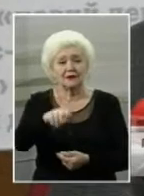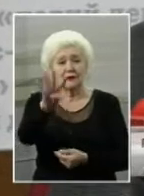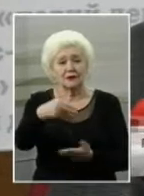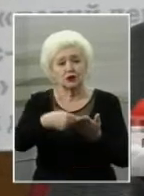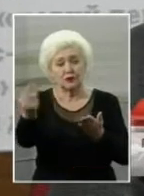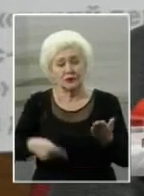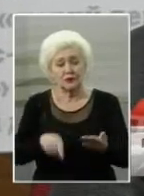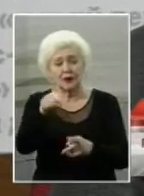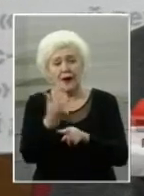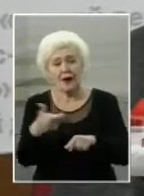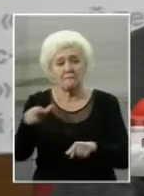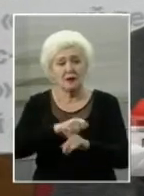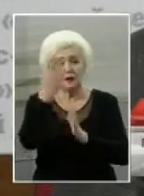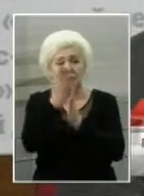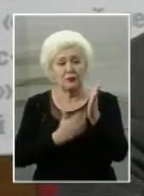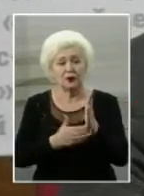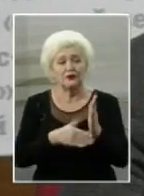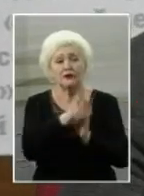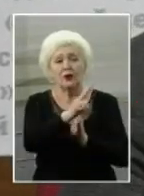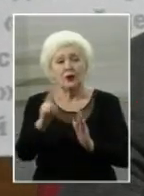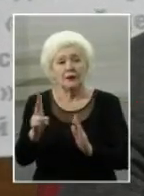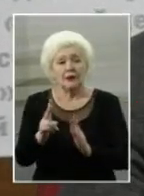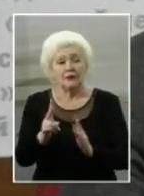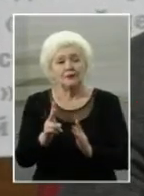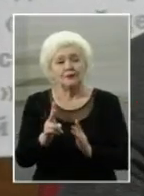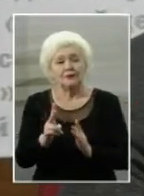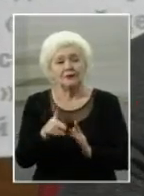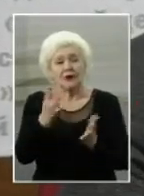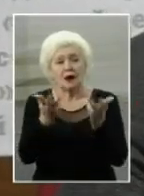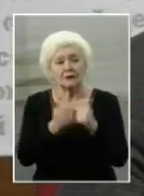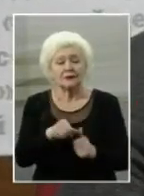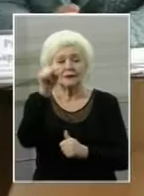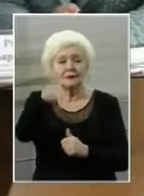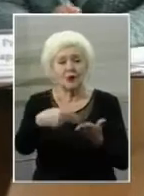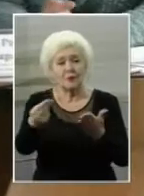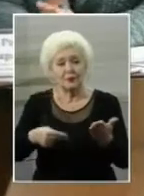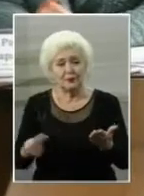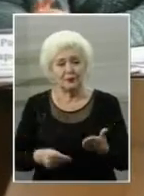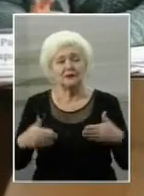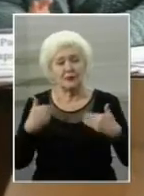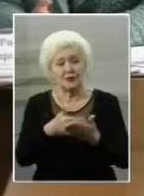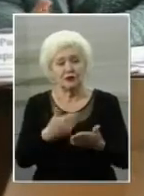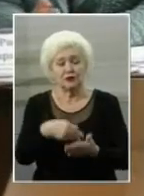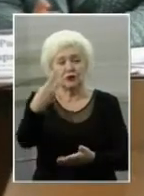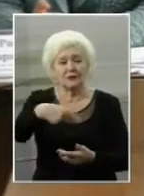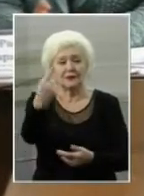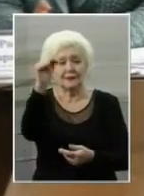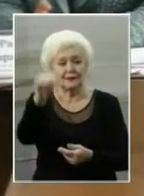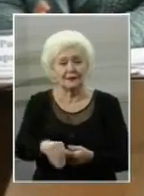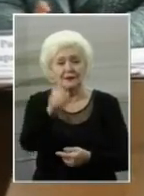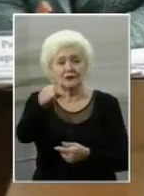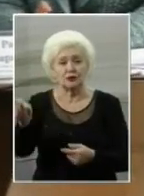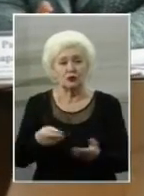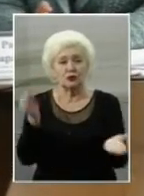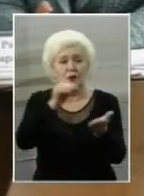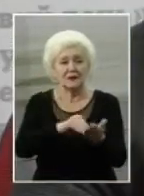підписи. Це більше половини від необхідної кількості підписів. Ми вважаємо, що ці 21 тисяча людей, які